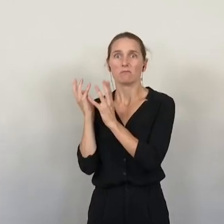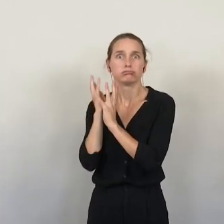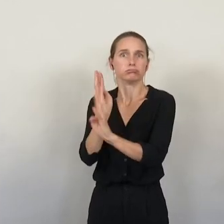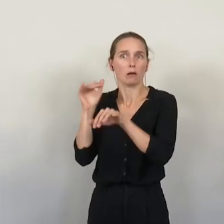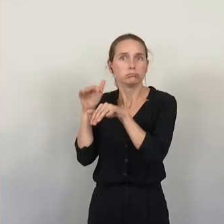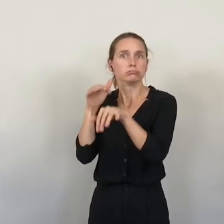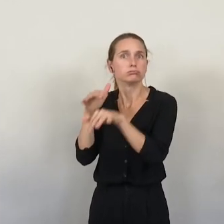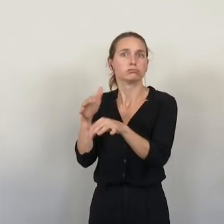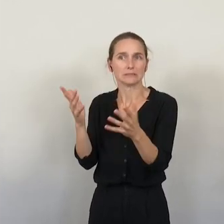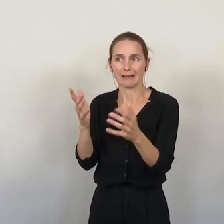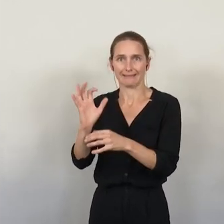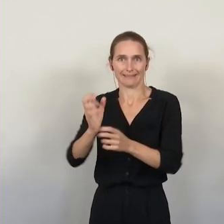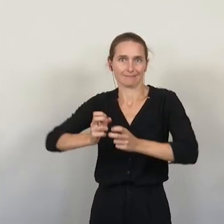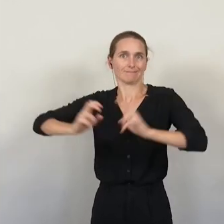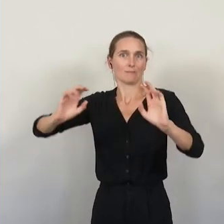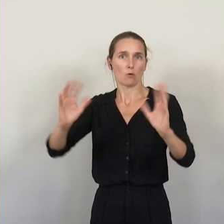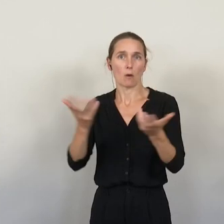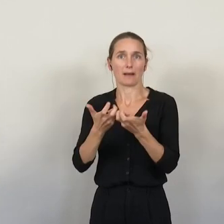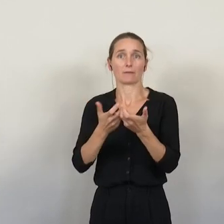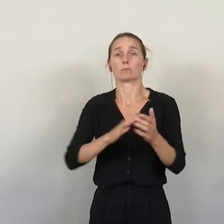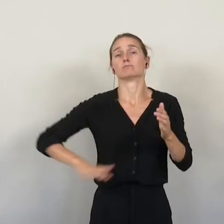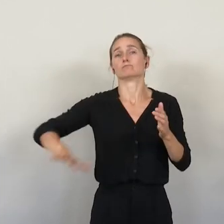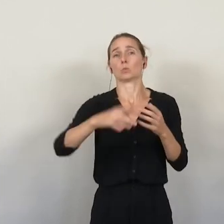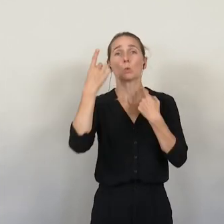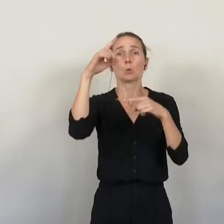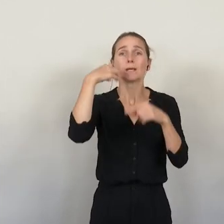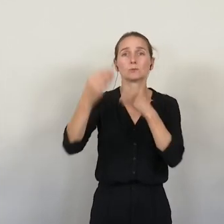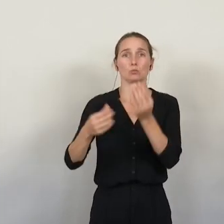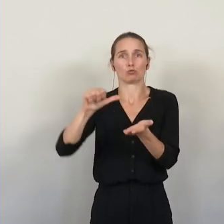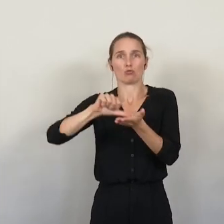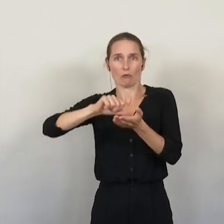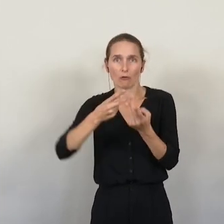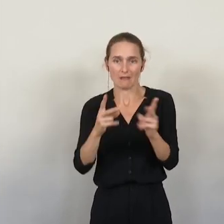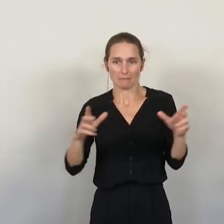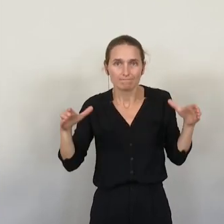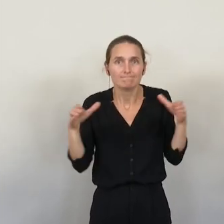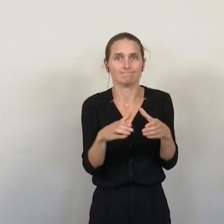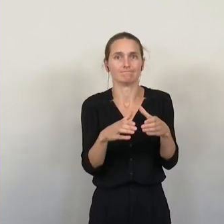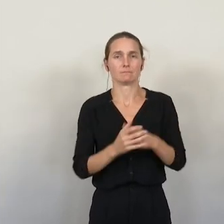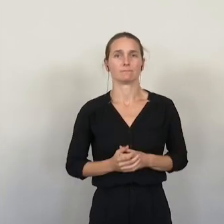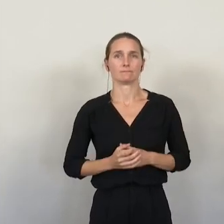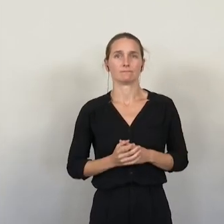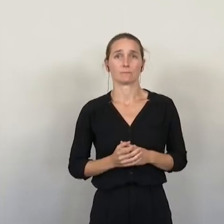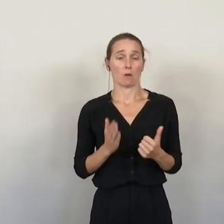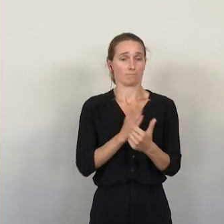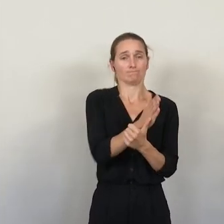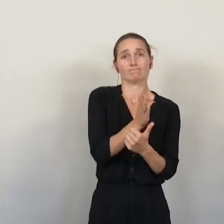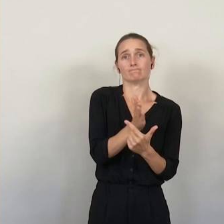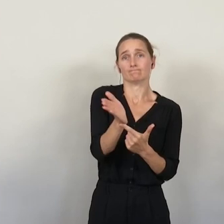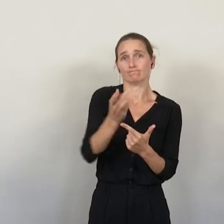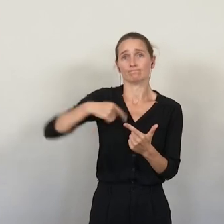pense notamment aux zones touristiques et à l'hypercentre alors sur ces deux enjeux voilà comment nous agissons